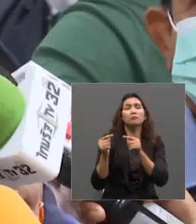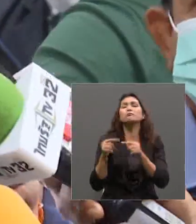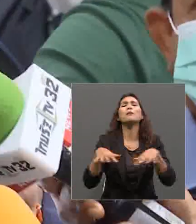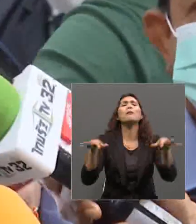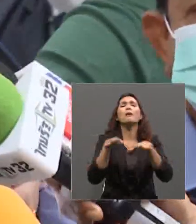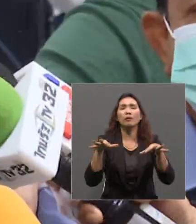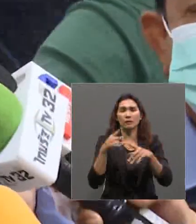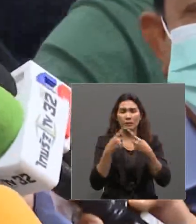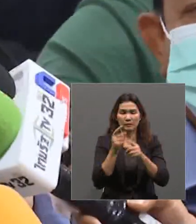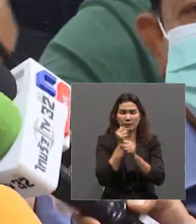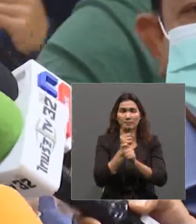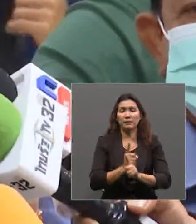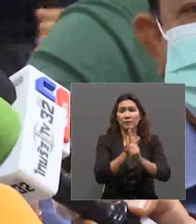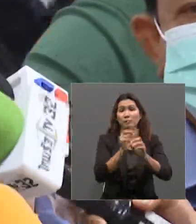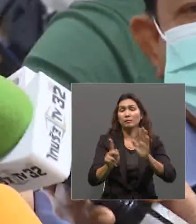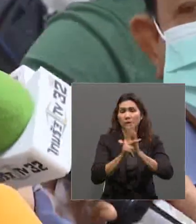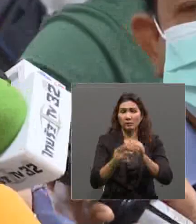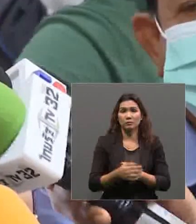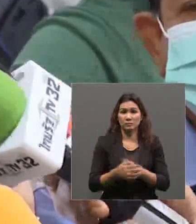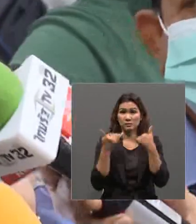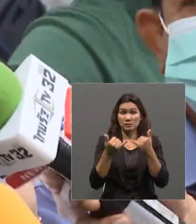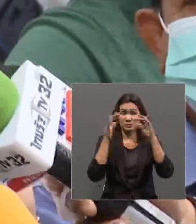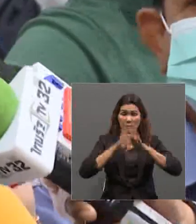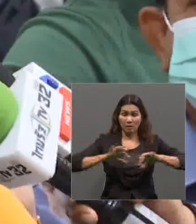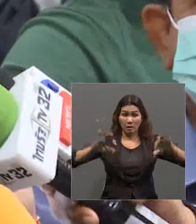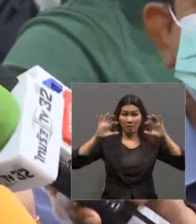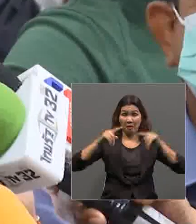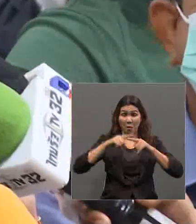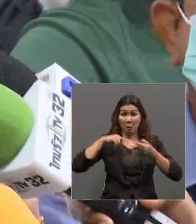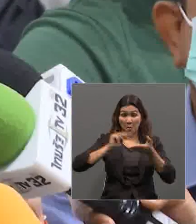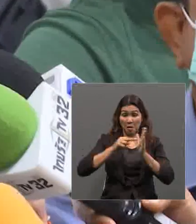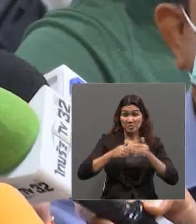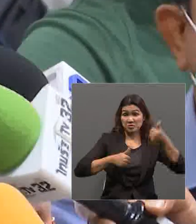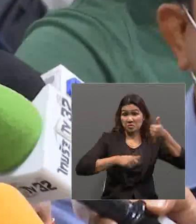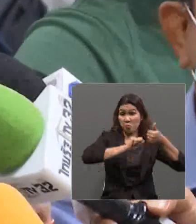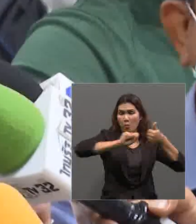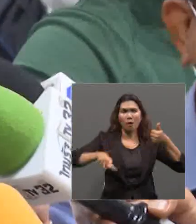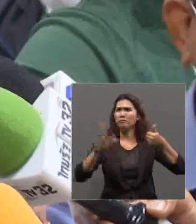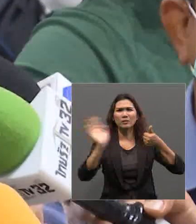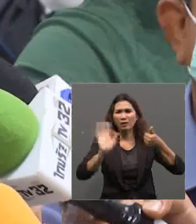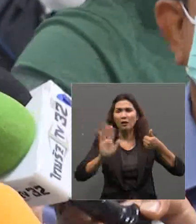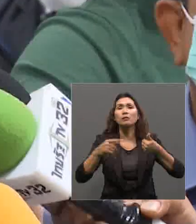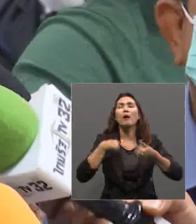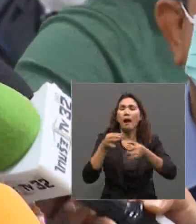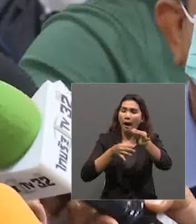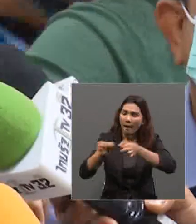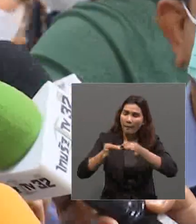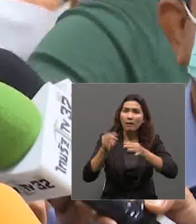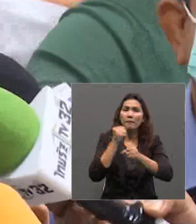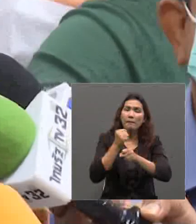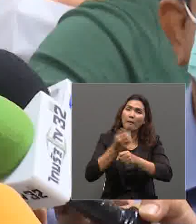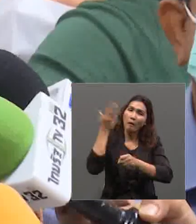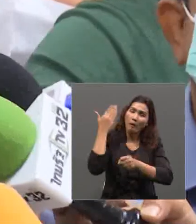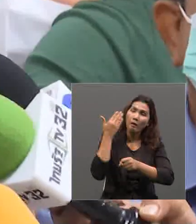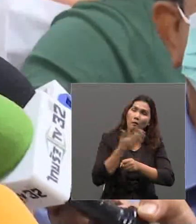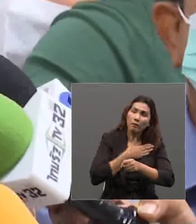ขอให้ทำตามกรอบอีกทั้งมองว่ารัฐบาลไม่ได้ได้เปรียบหรือเสียเปรียบถือเป็นการชี้แจงผลงานที่ผ่านมาจึงถือเป็น